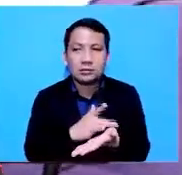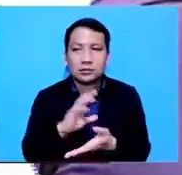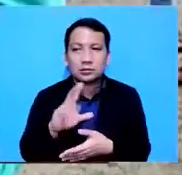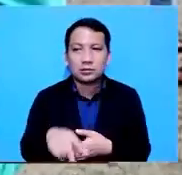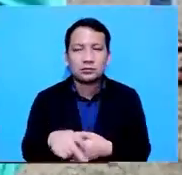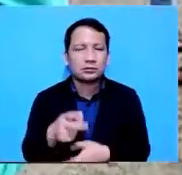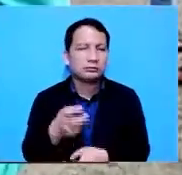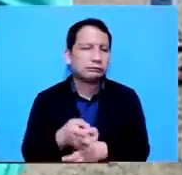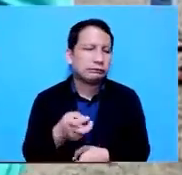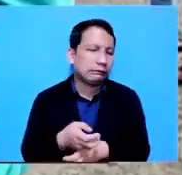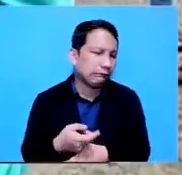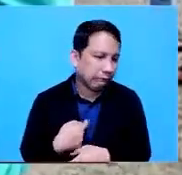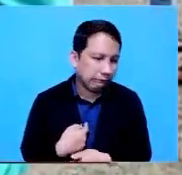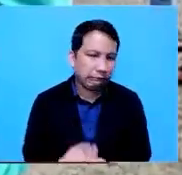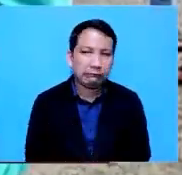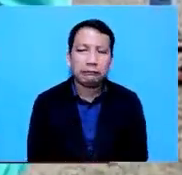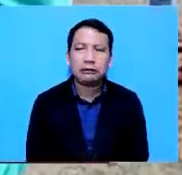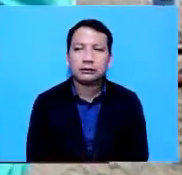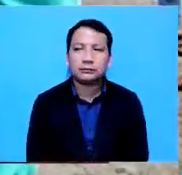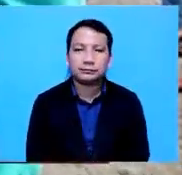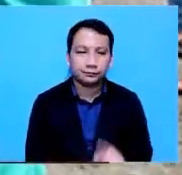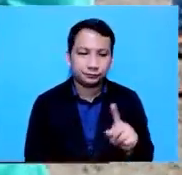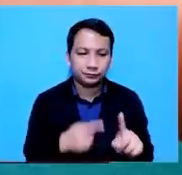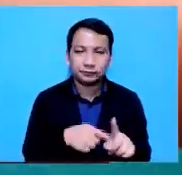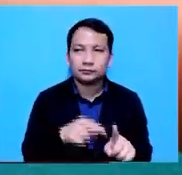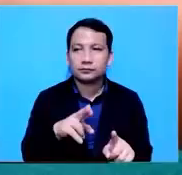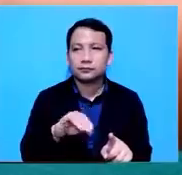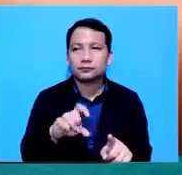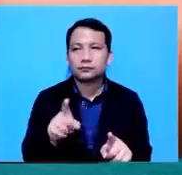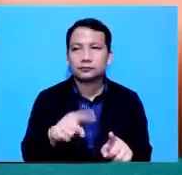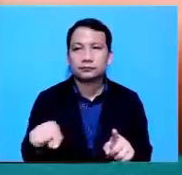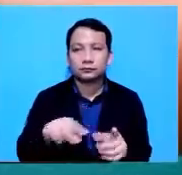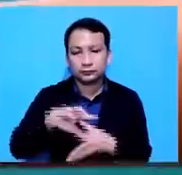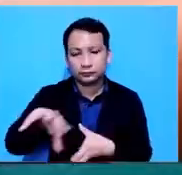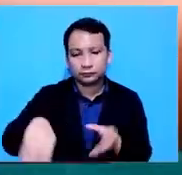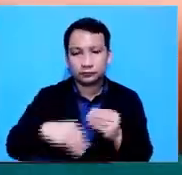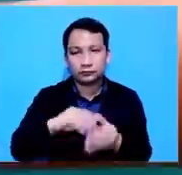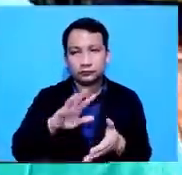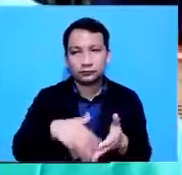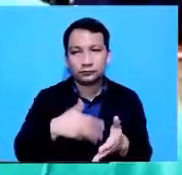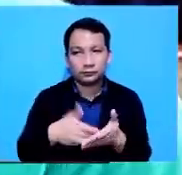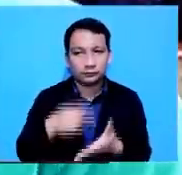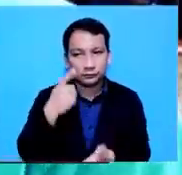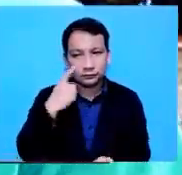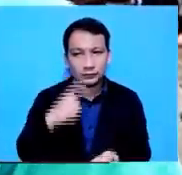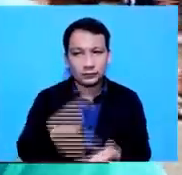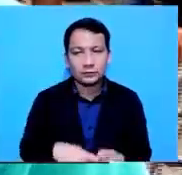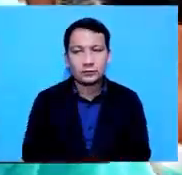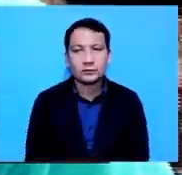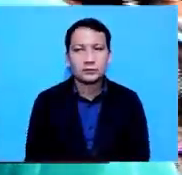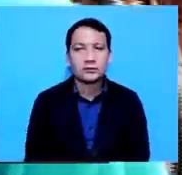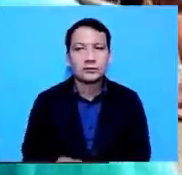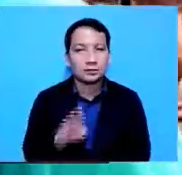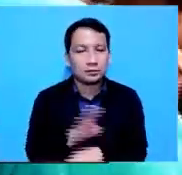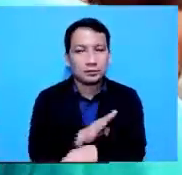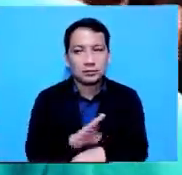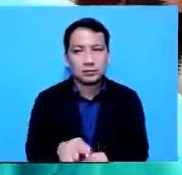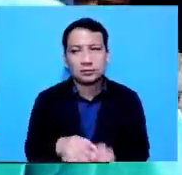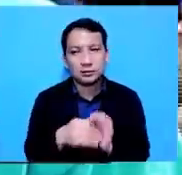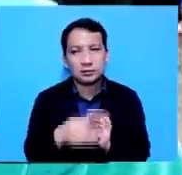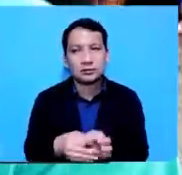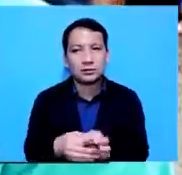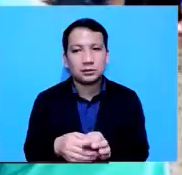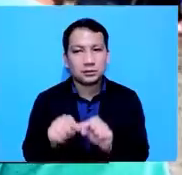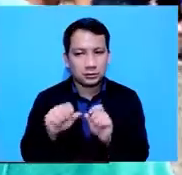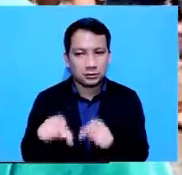ako. Si Renz naman, hirap daw isingit sa kanyang schedule ang pagpaparegister. Busy po kasi ako eh. Sa pagtitinda, hindi